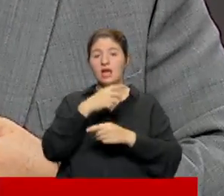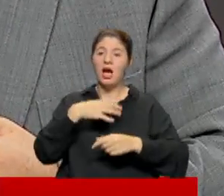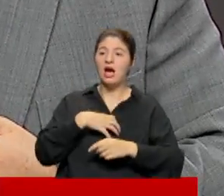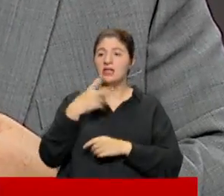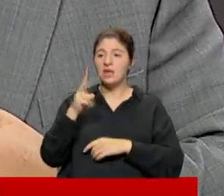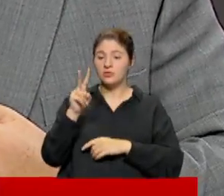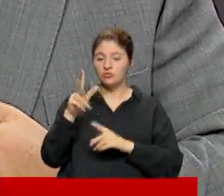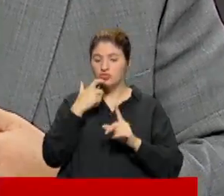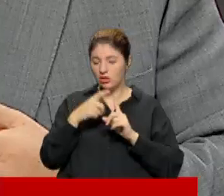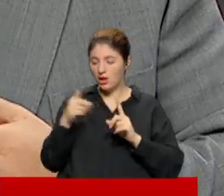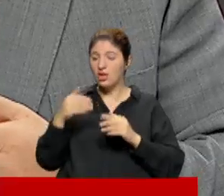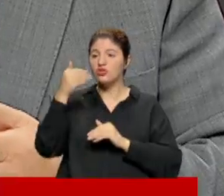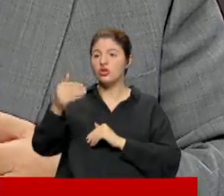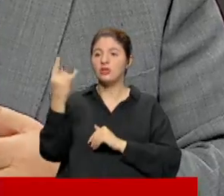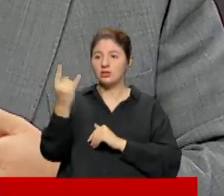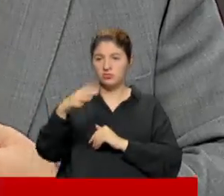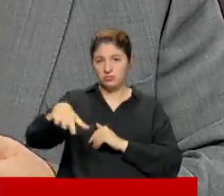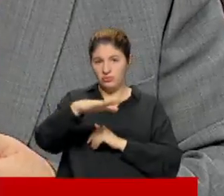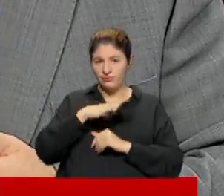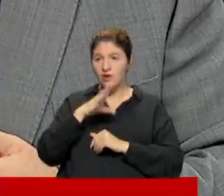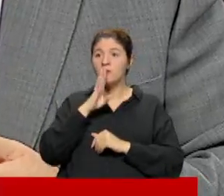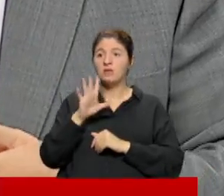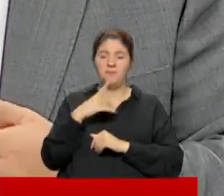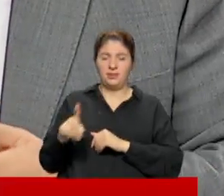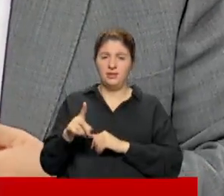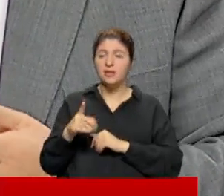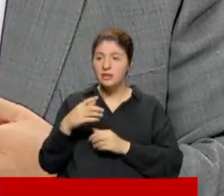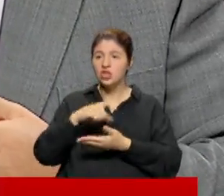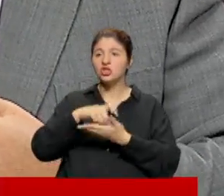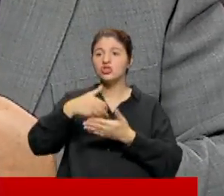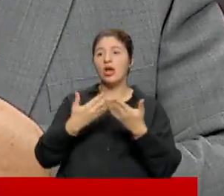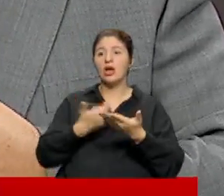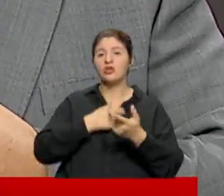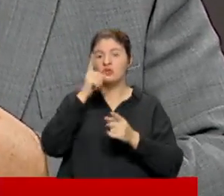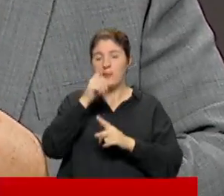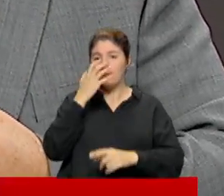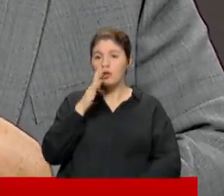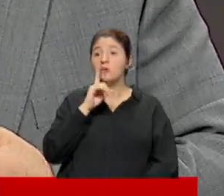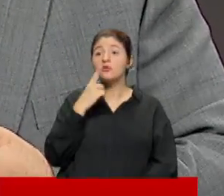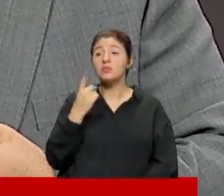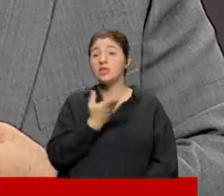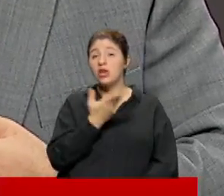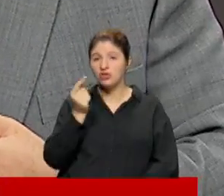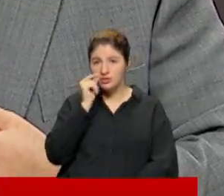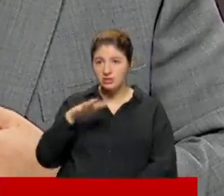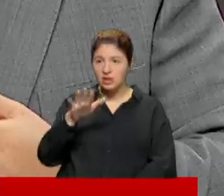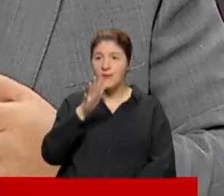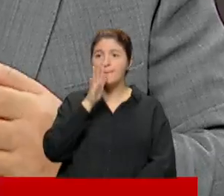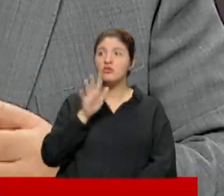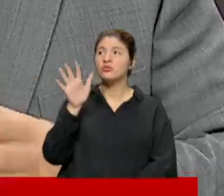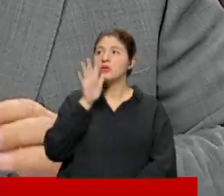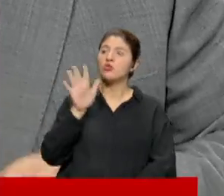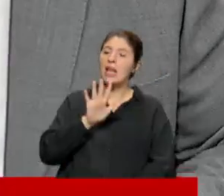2023'e kadar dışarıda olan insan 450.000 çek yasasından dolayı bekleyen yüz binlerce insan 500